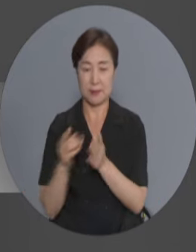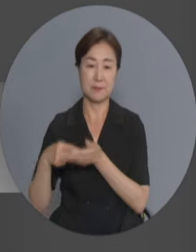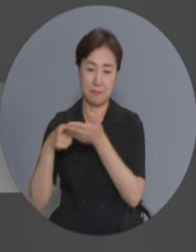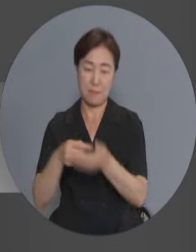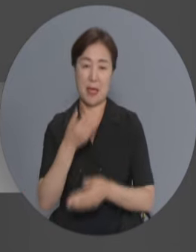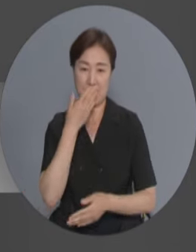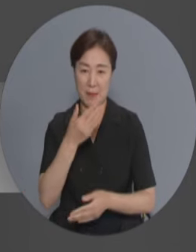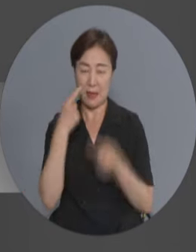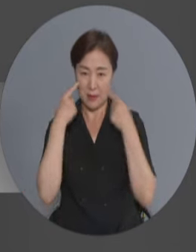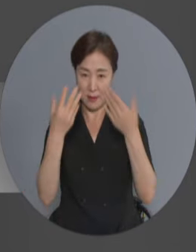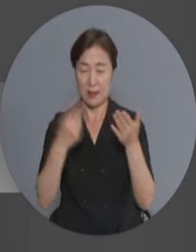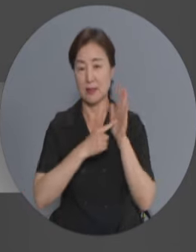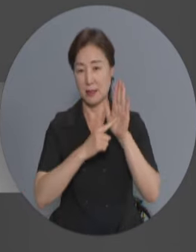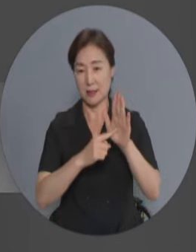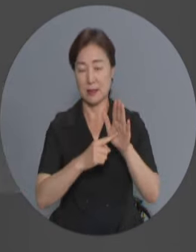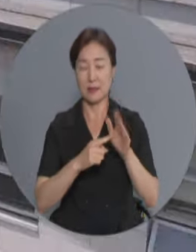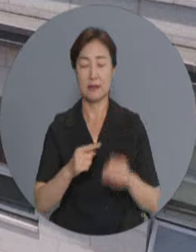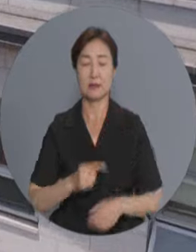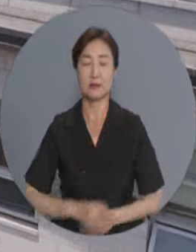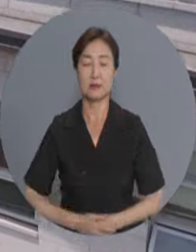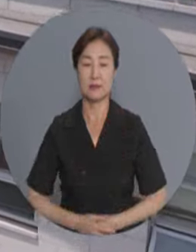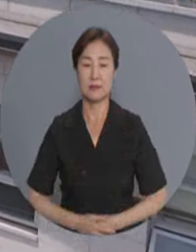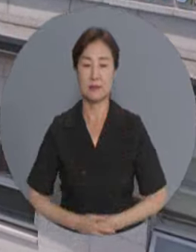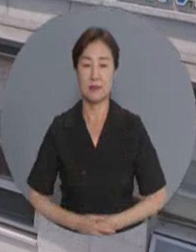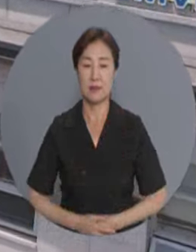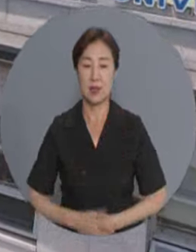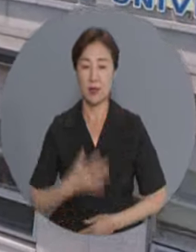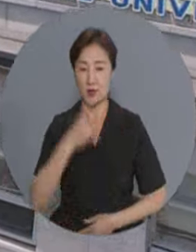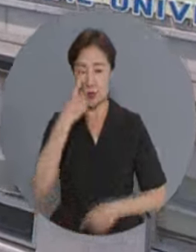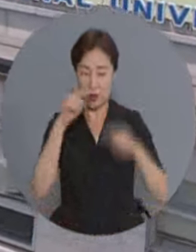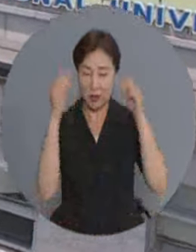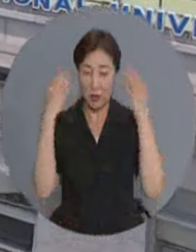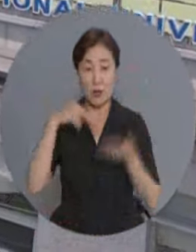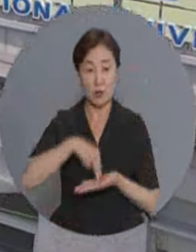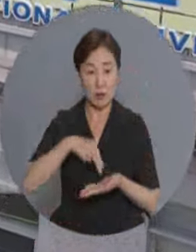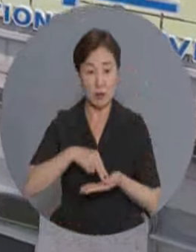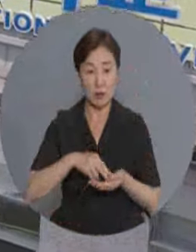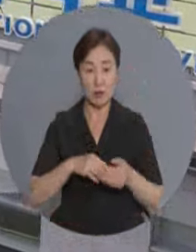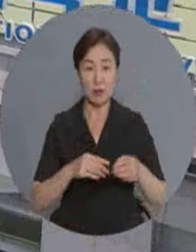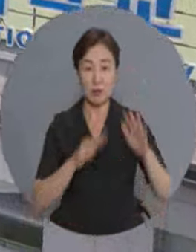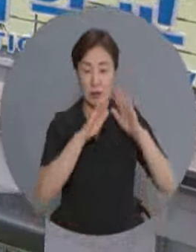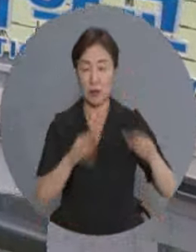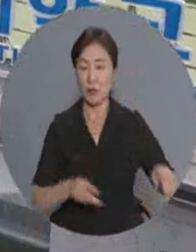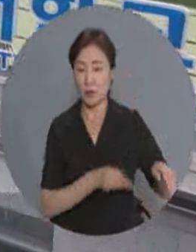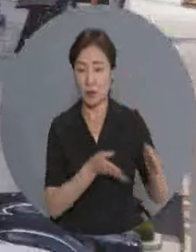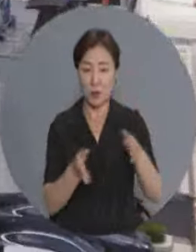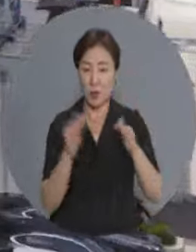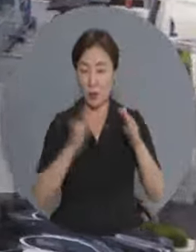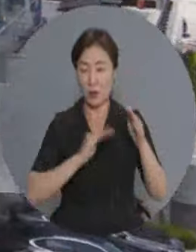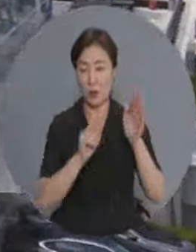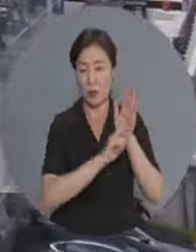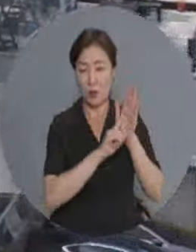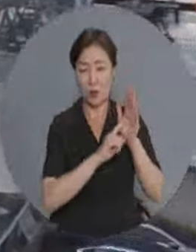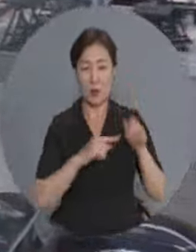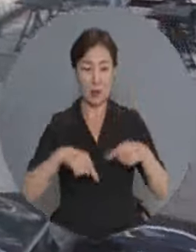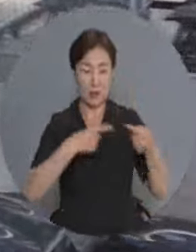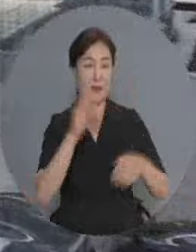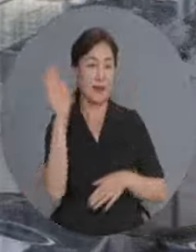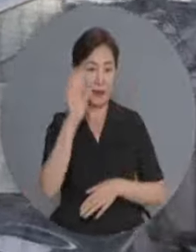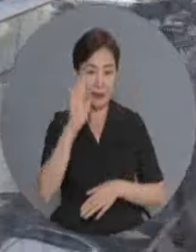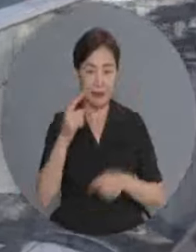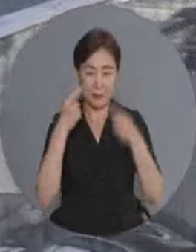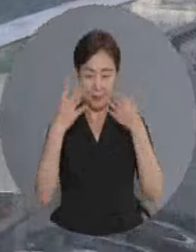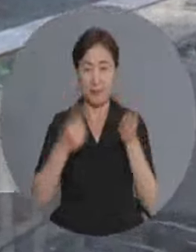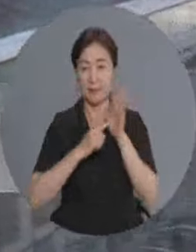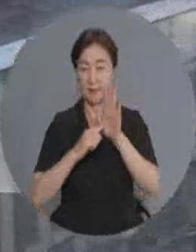준 것이라며 의미를 부여했습니다. 또한 순천대 측도 전남도가 주도하는 의대 공모에 참여할 의지가 없음을 다시